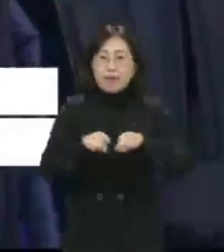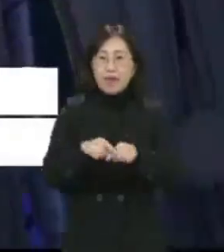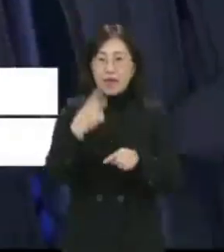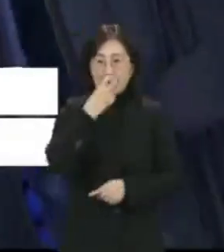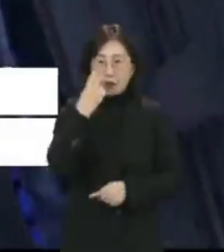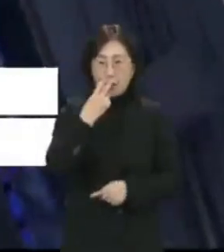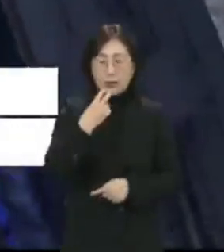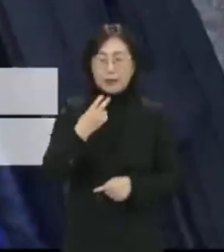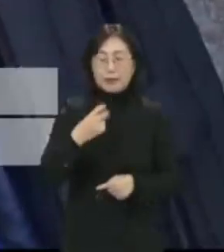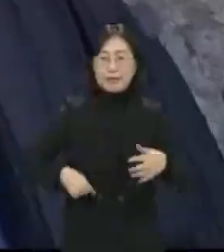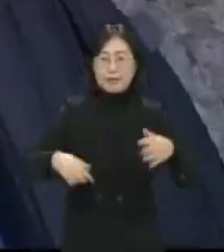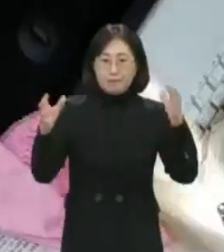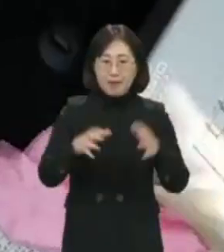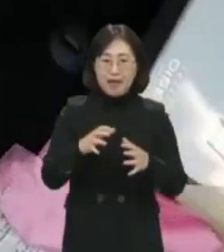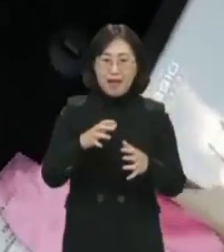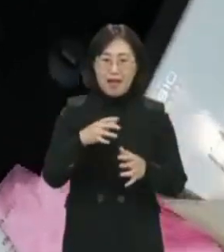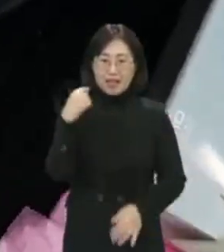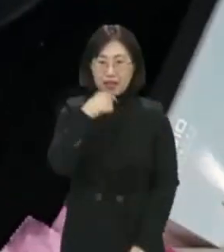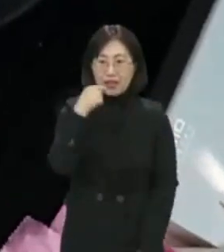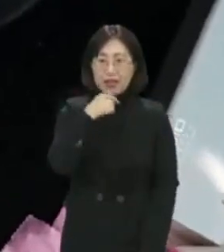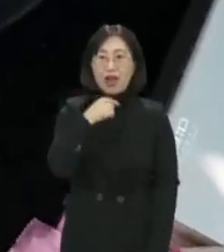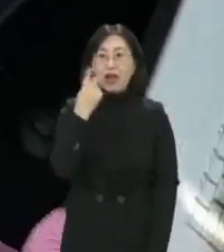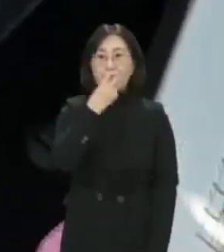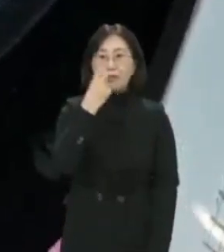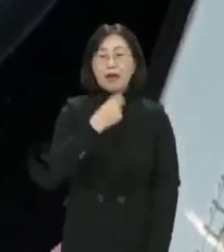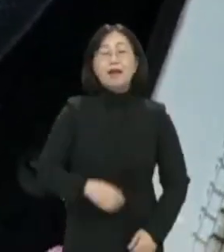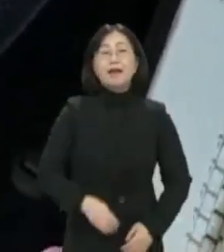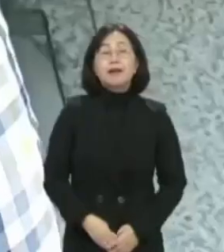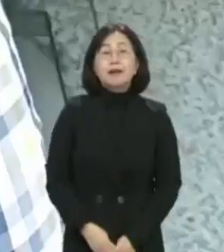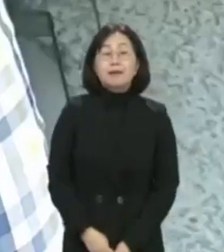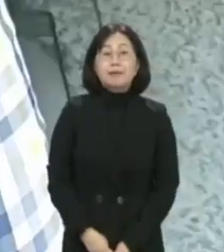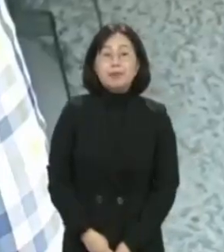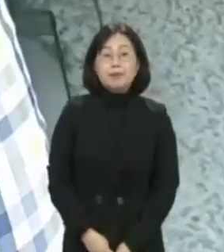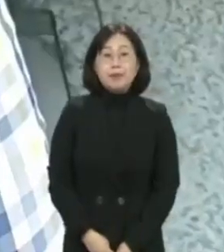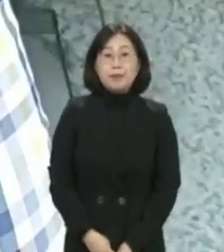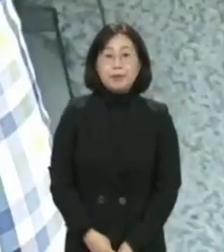국제 공조도 강화한다는 방침입니다. TJB 양정진입니다.